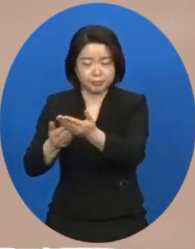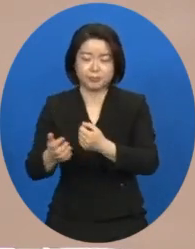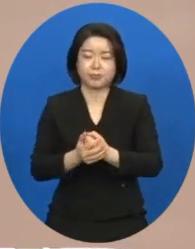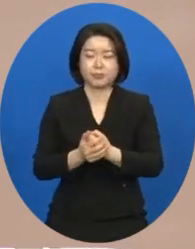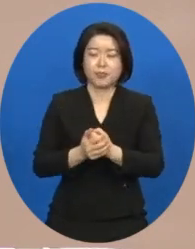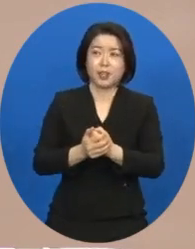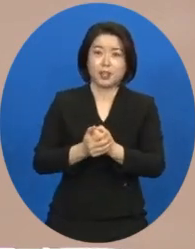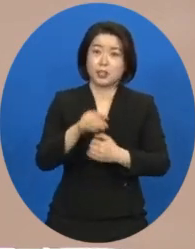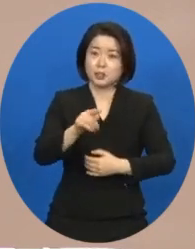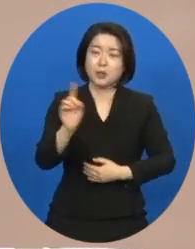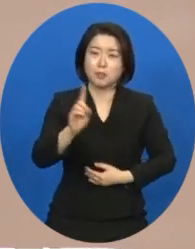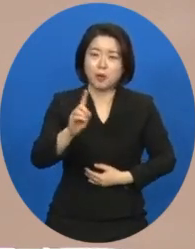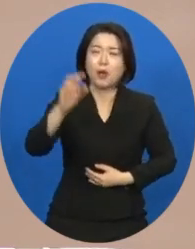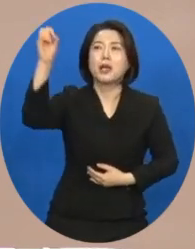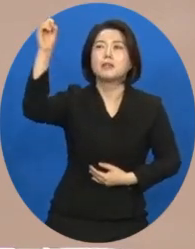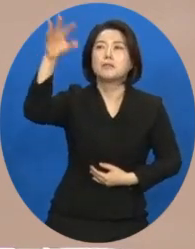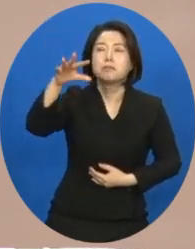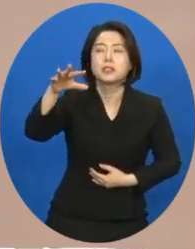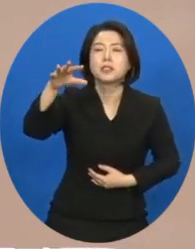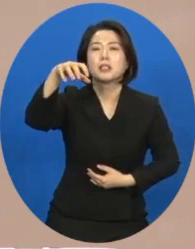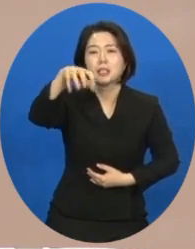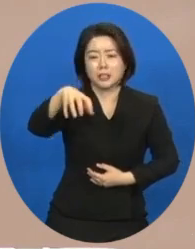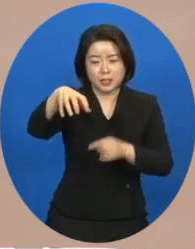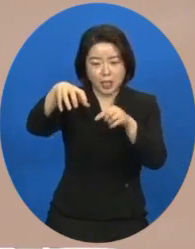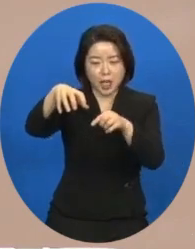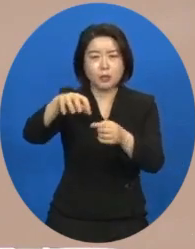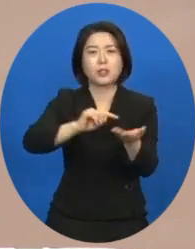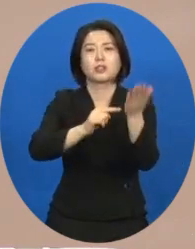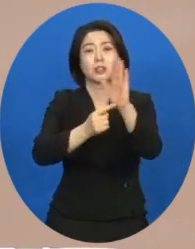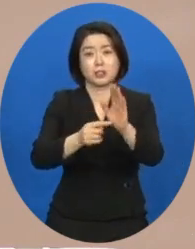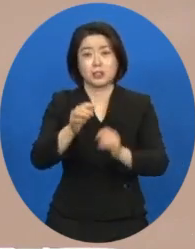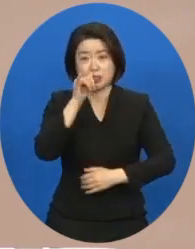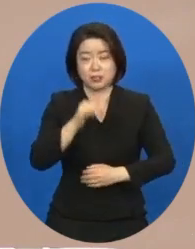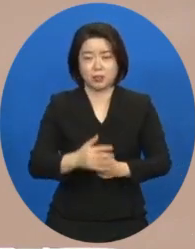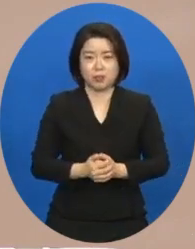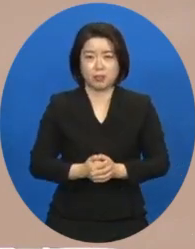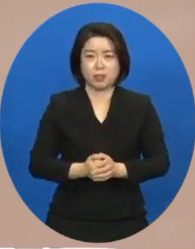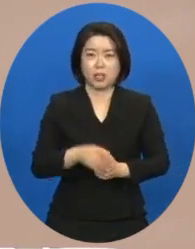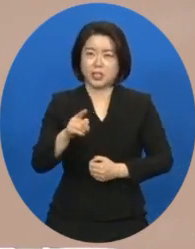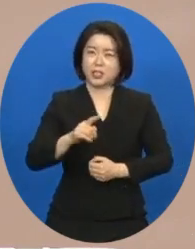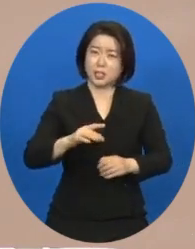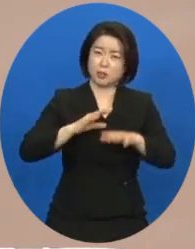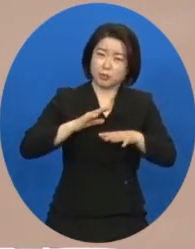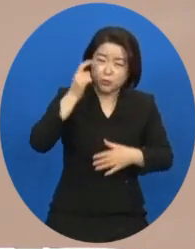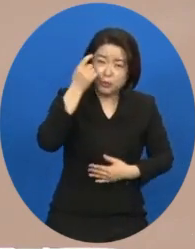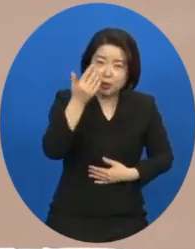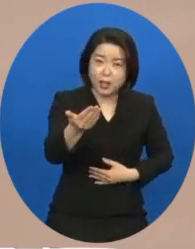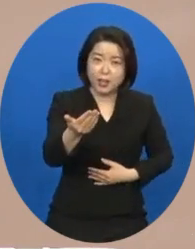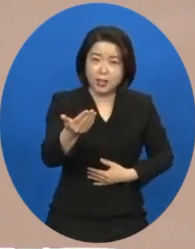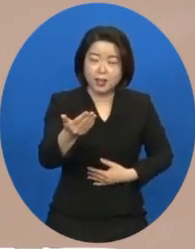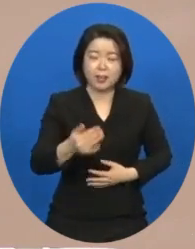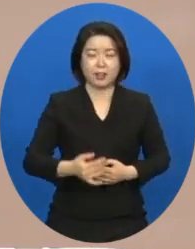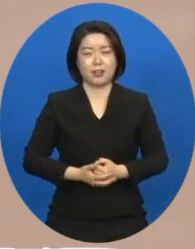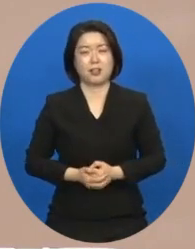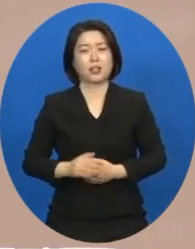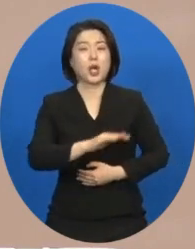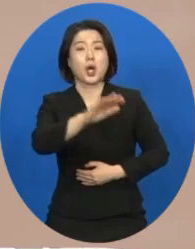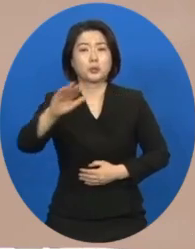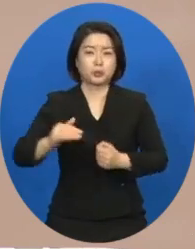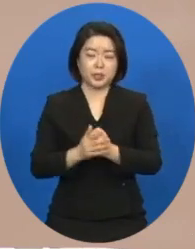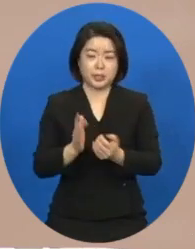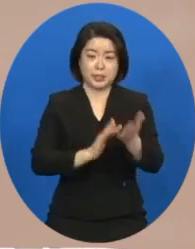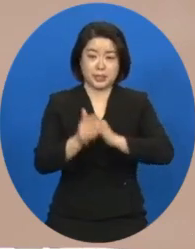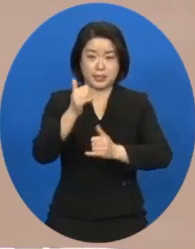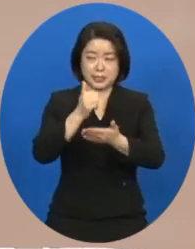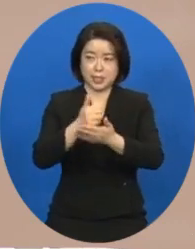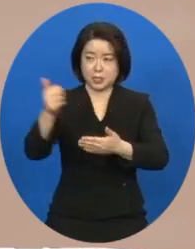사는 거죠, 이제. 그게 그렇게 두렵습니까? 아니, 우리는 예수님을